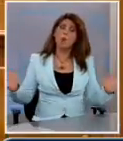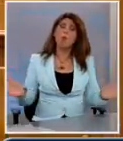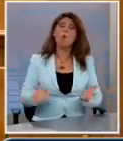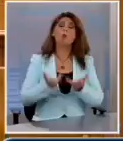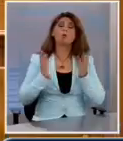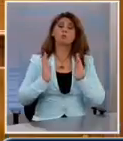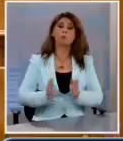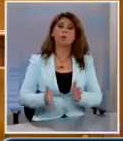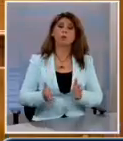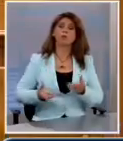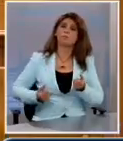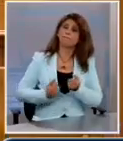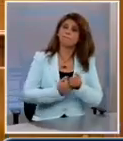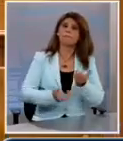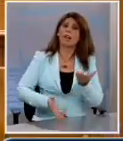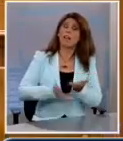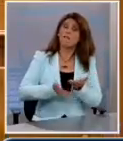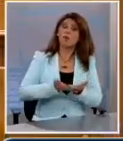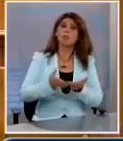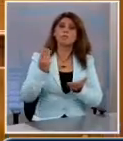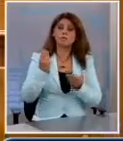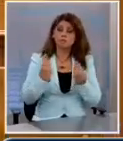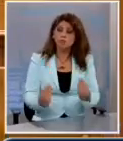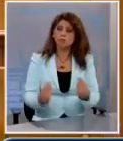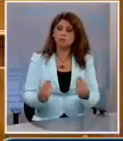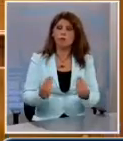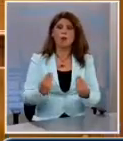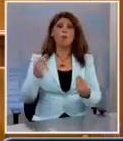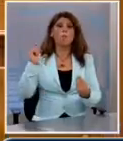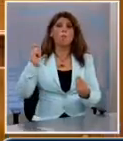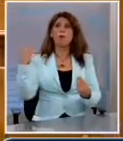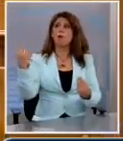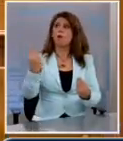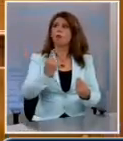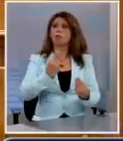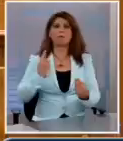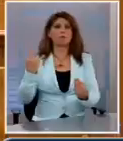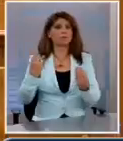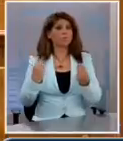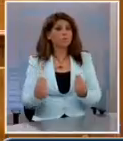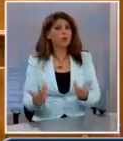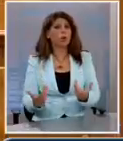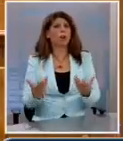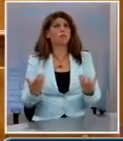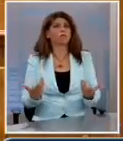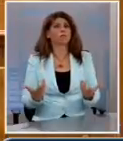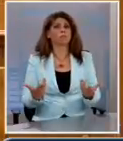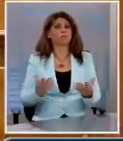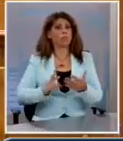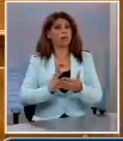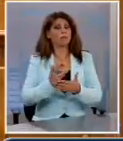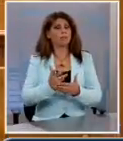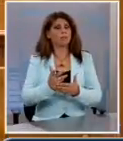μου για να συμβάλλω σε μια πιο γόνιμη πολιτική ατμόσφαιρα στη χώρα. Στηρίξαμε τη συγκρότηση